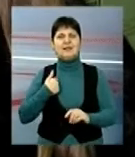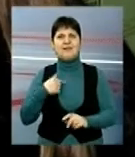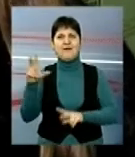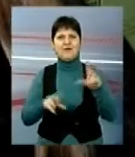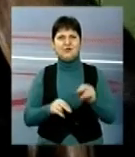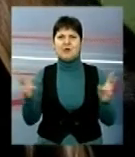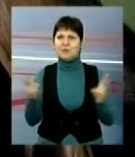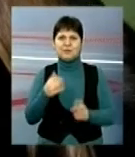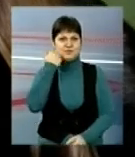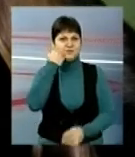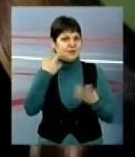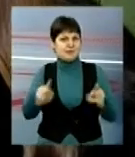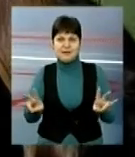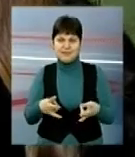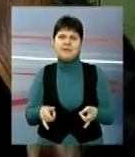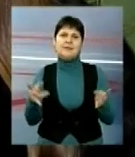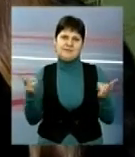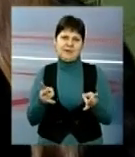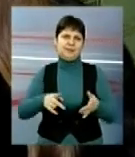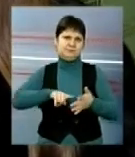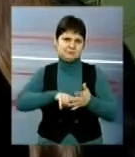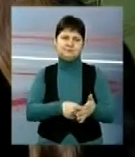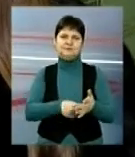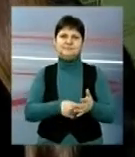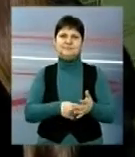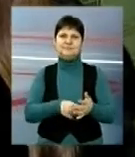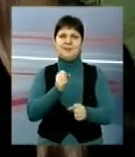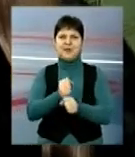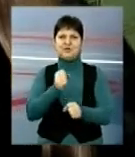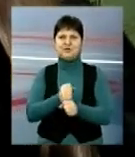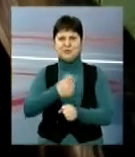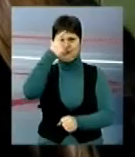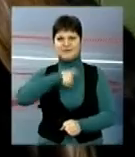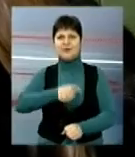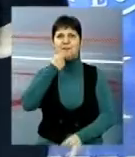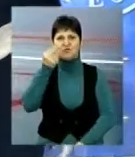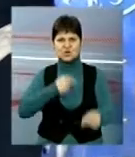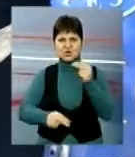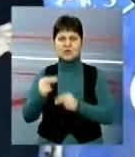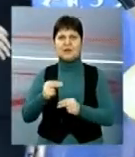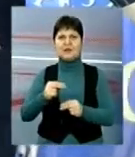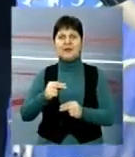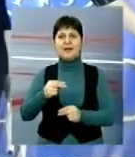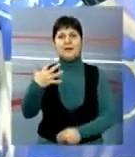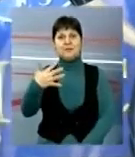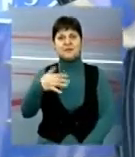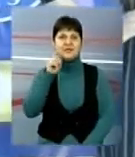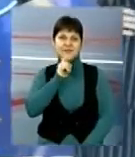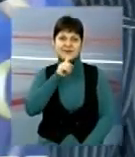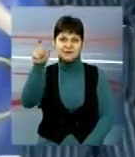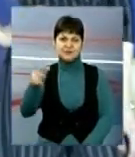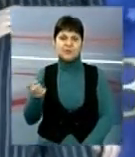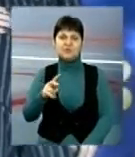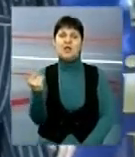потрібно соромитися, боятися. І ось працюю над своїм вдосконаленням. Півсотні вінничанок прийшло і на